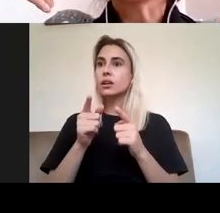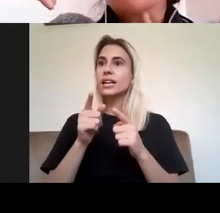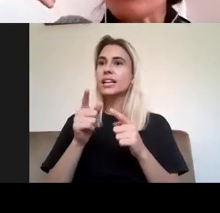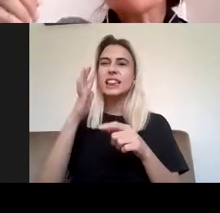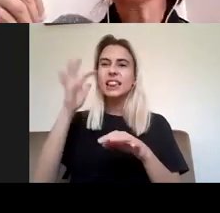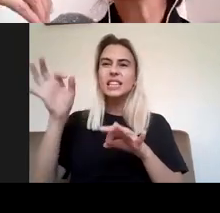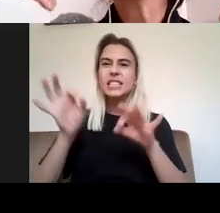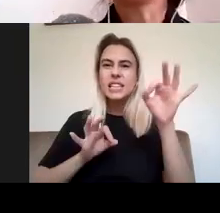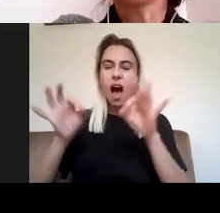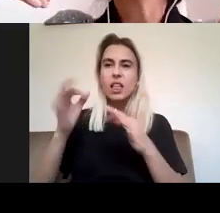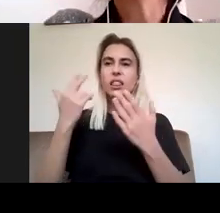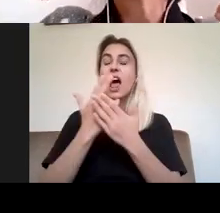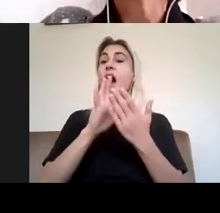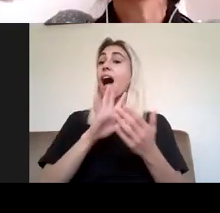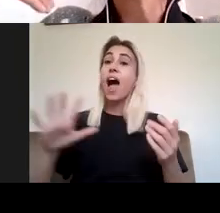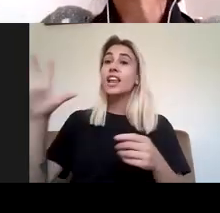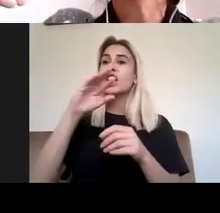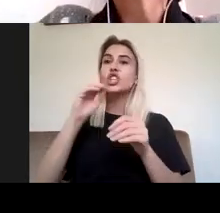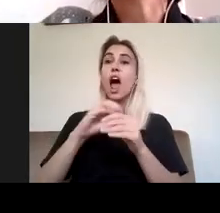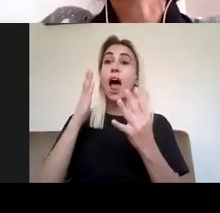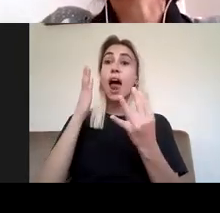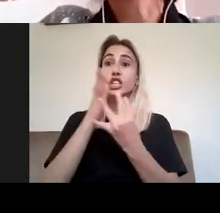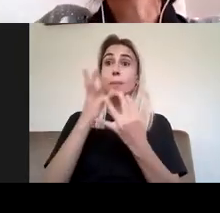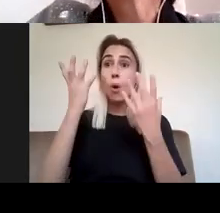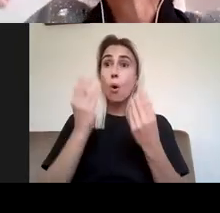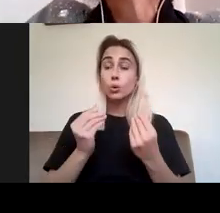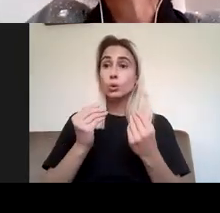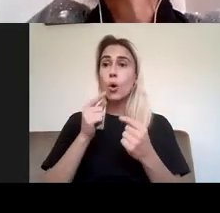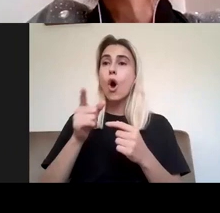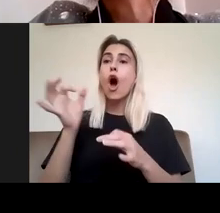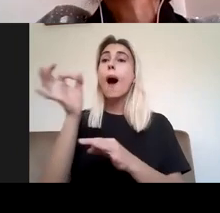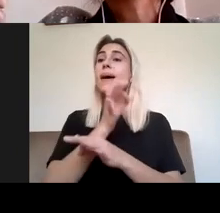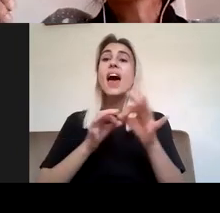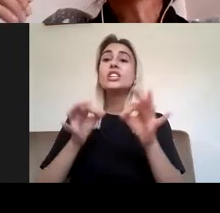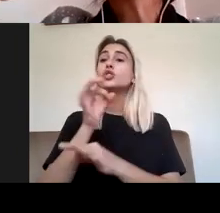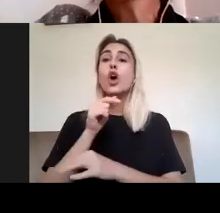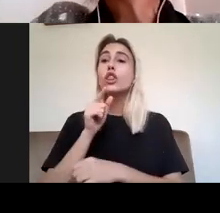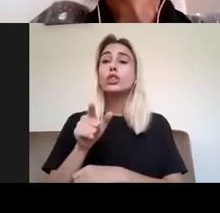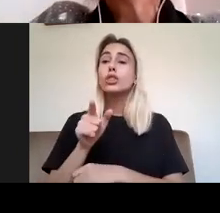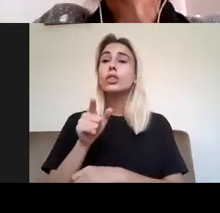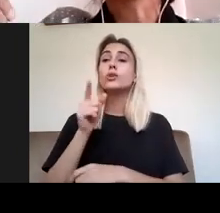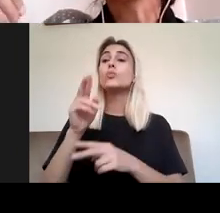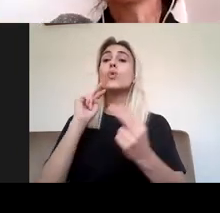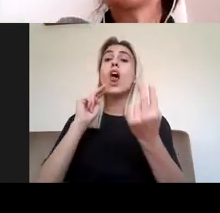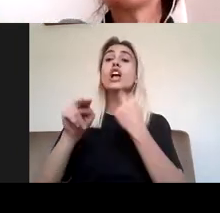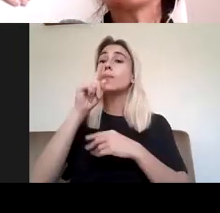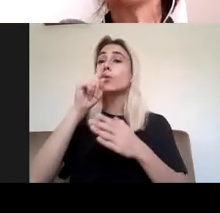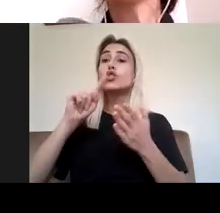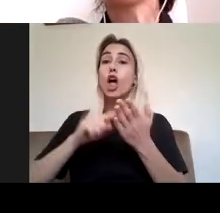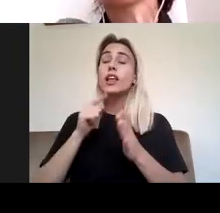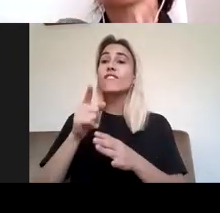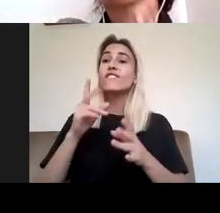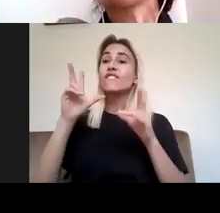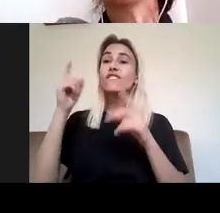dizaynı herkes için erişilebilir hale getirdiğiniz andan itibaren operasyonlarınızı da özellikle ulaşım noktasında verimliliğini